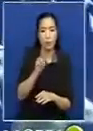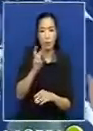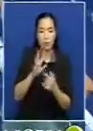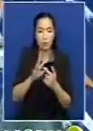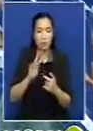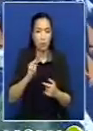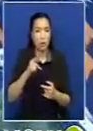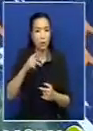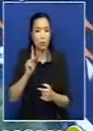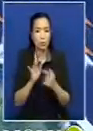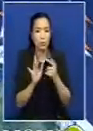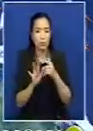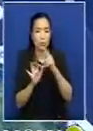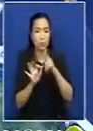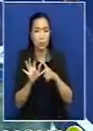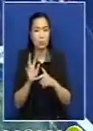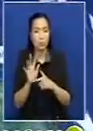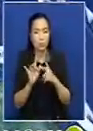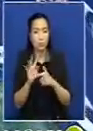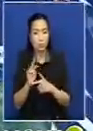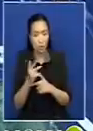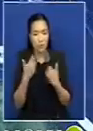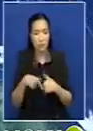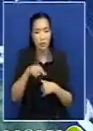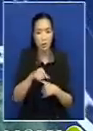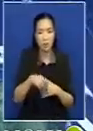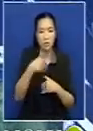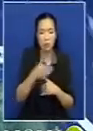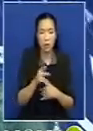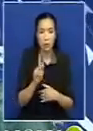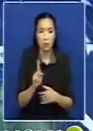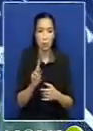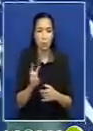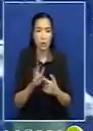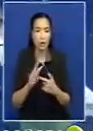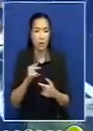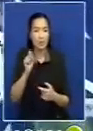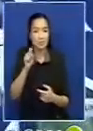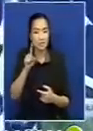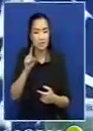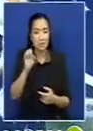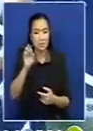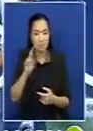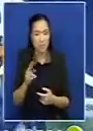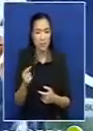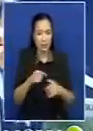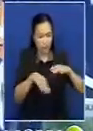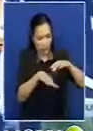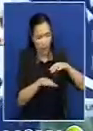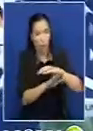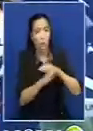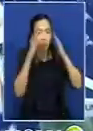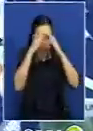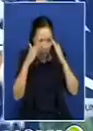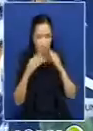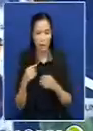กหนักครับก่อนที่จะสลายตัวในมณฑลกวางสีจ้วงนะครับกินพื้นที่บริเวณของเวียดนามทางด้านตอนล่างครับเพราะฉะนั้นคงต้องเฝ้